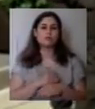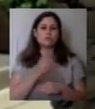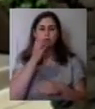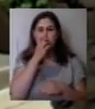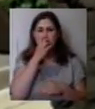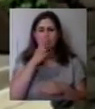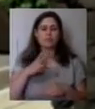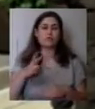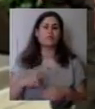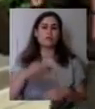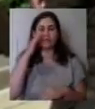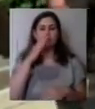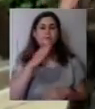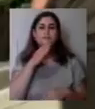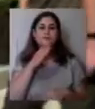донька батька.